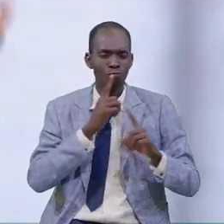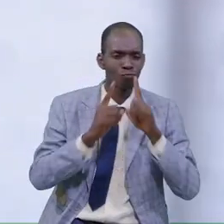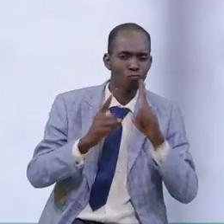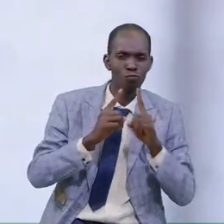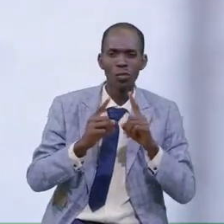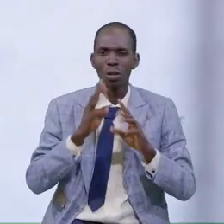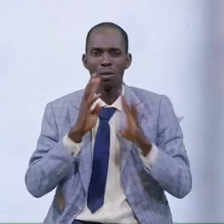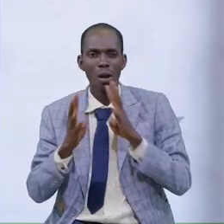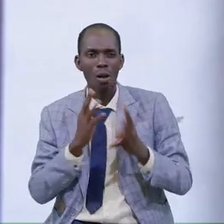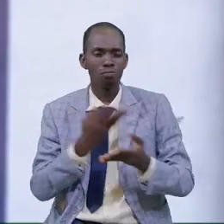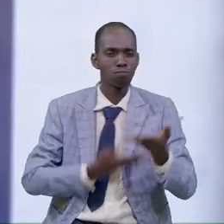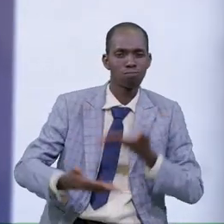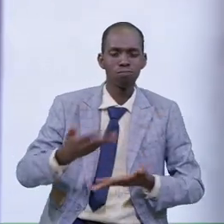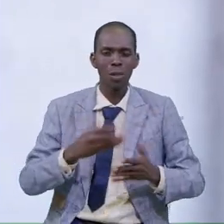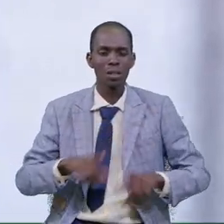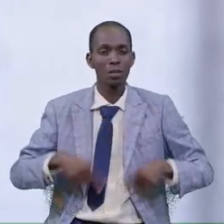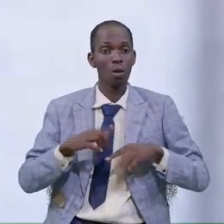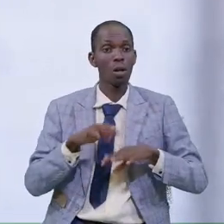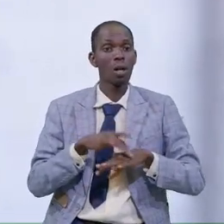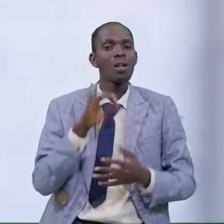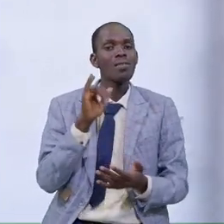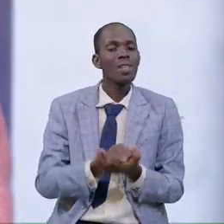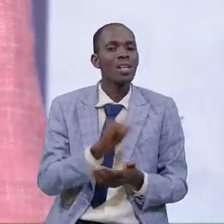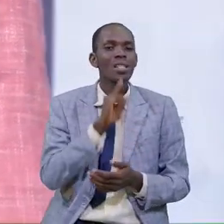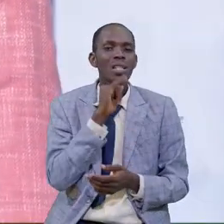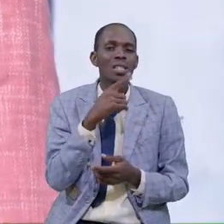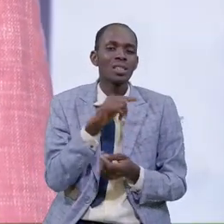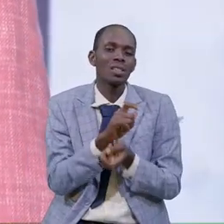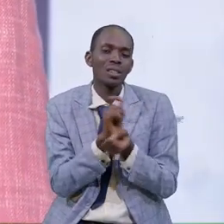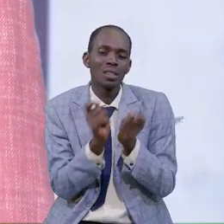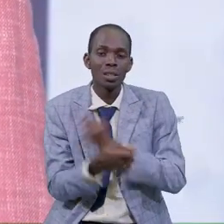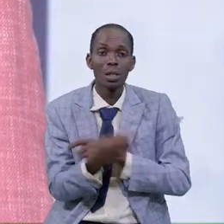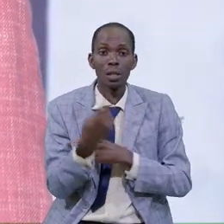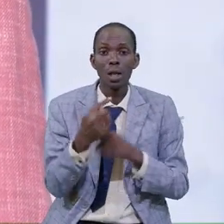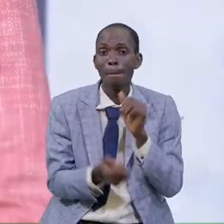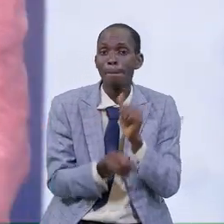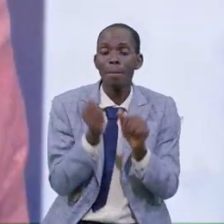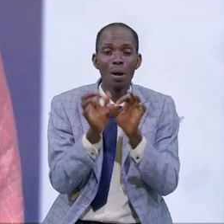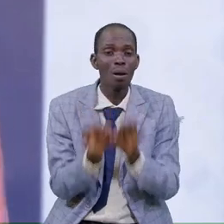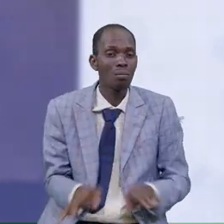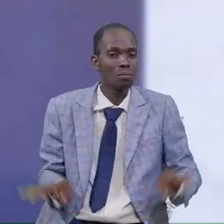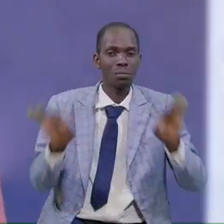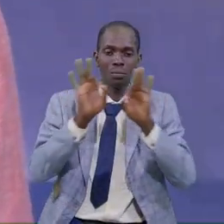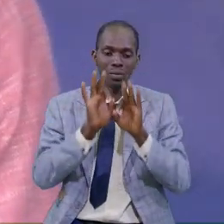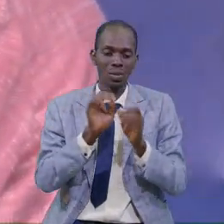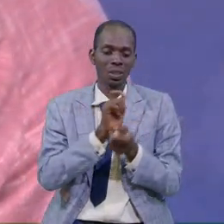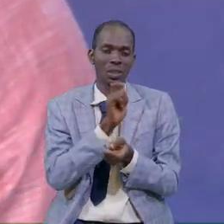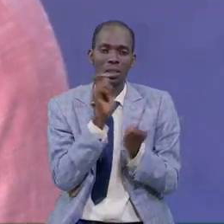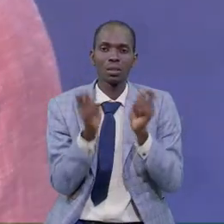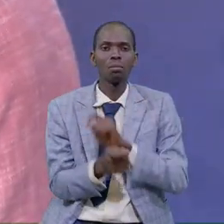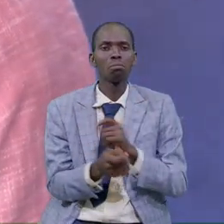ils vivent sur la terre. Ça, c'est le changement. Ça, c'est le changement. Le plus grand changement.